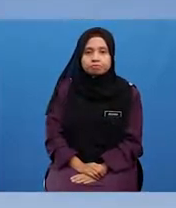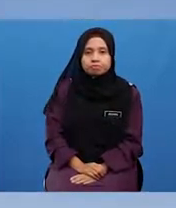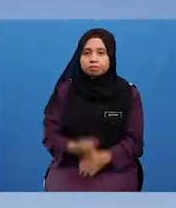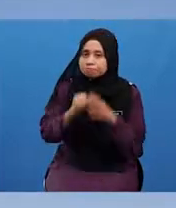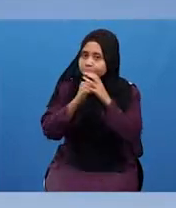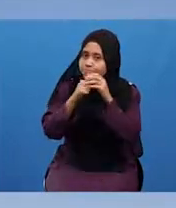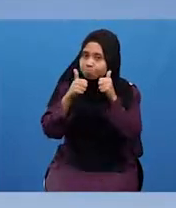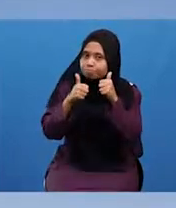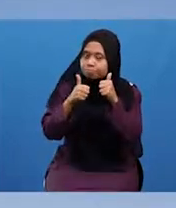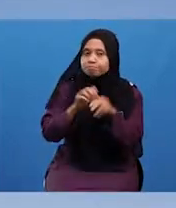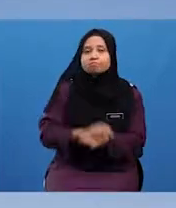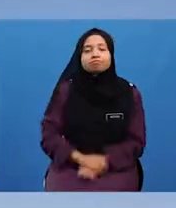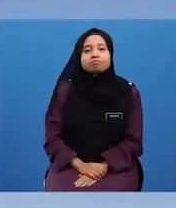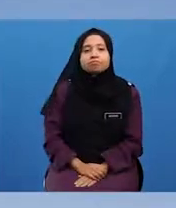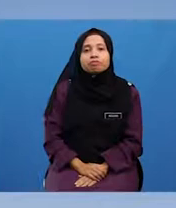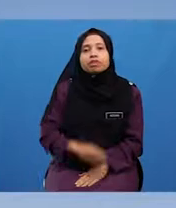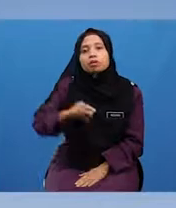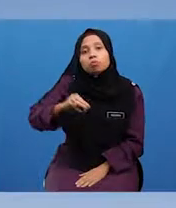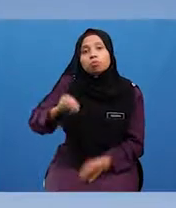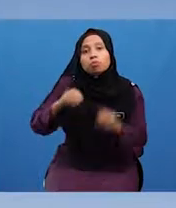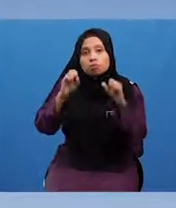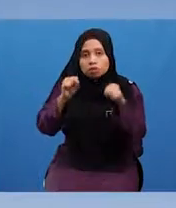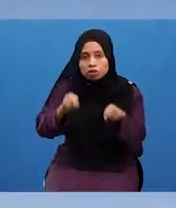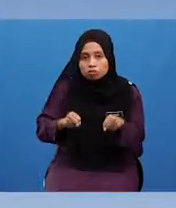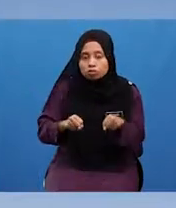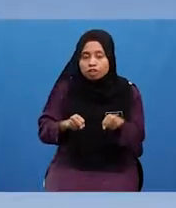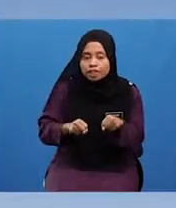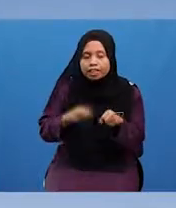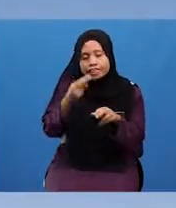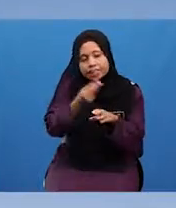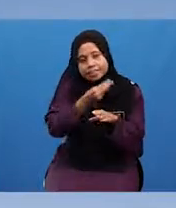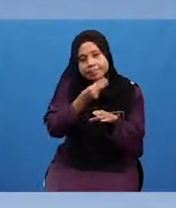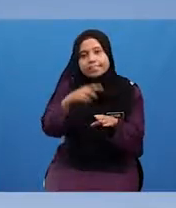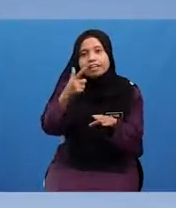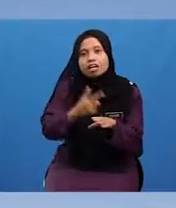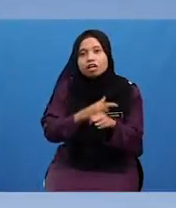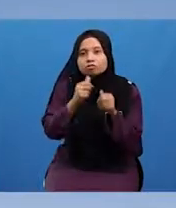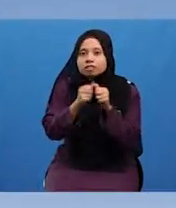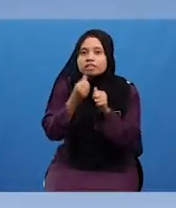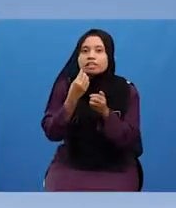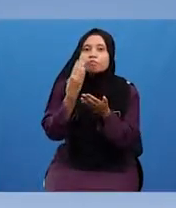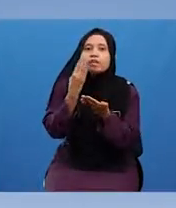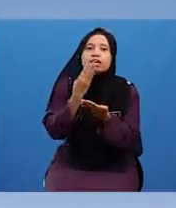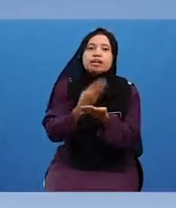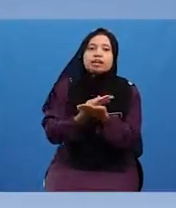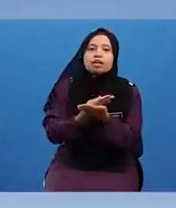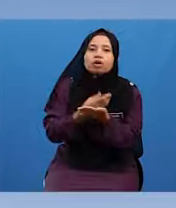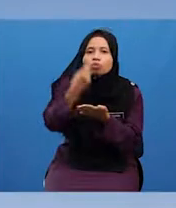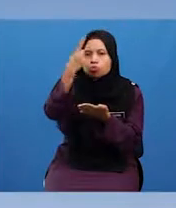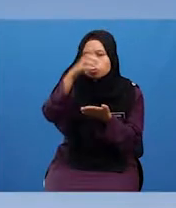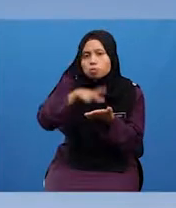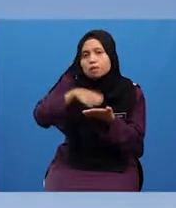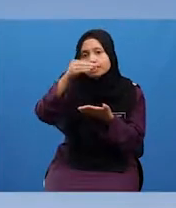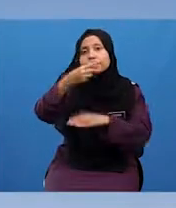Syabas dan tahniah. Murid-murid boleh mendendangkan lagu Rukun Iman dengan baik. Untuk